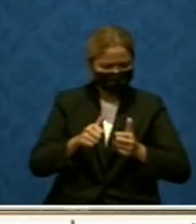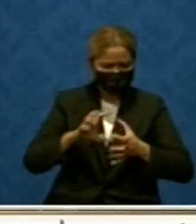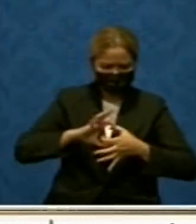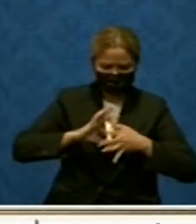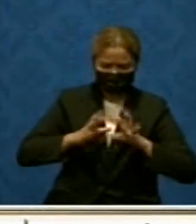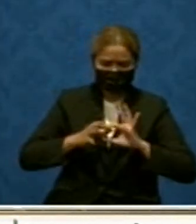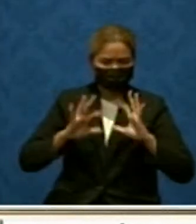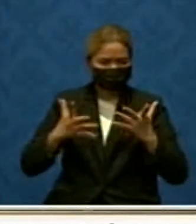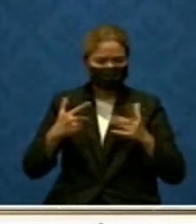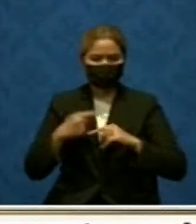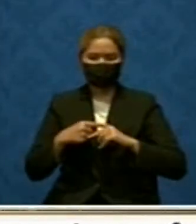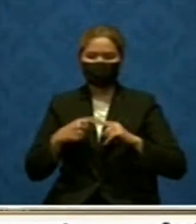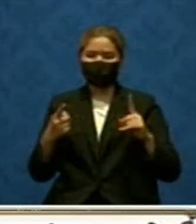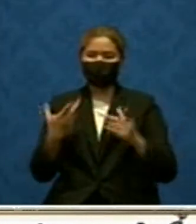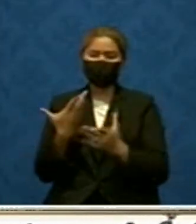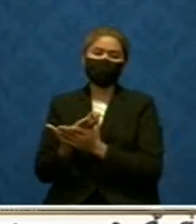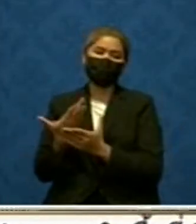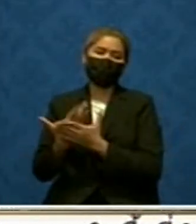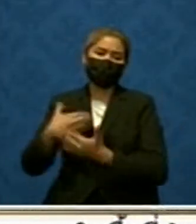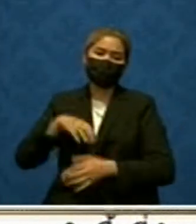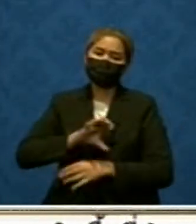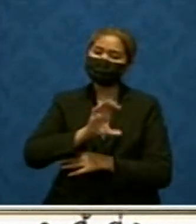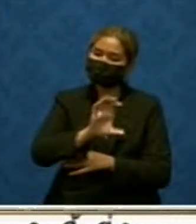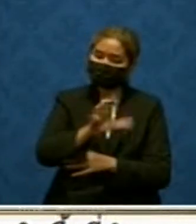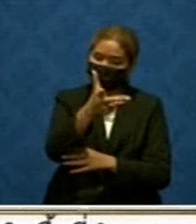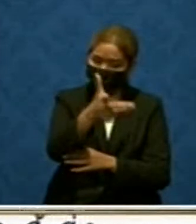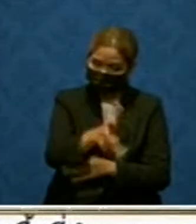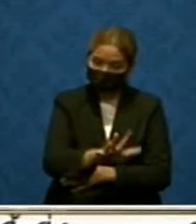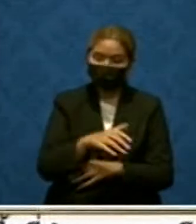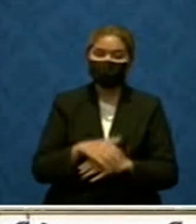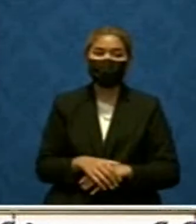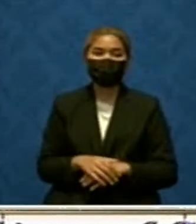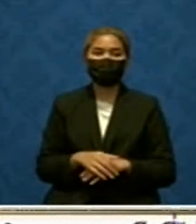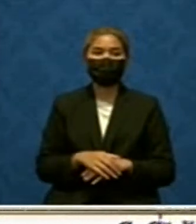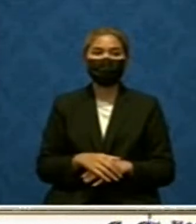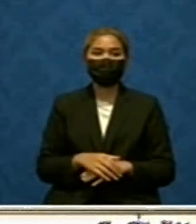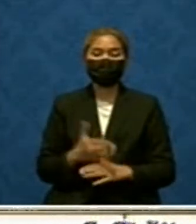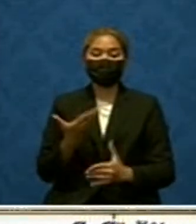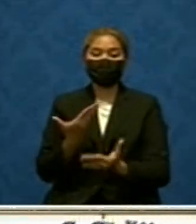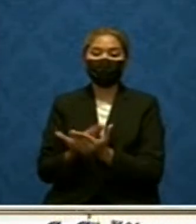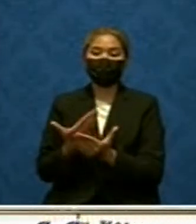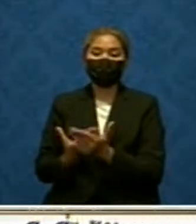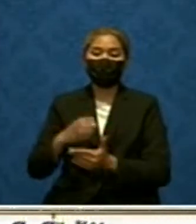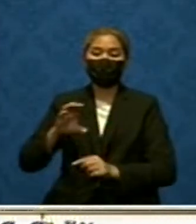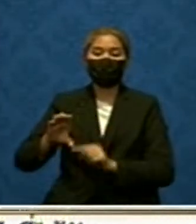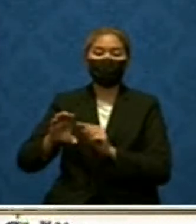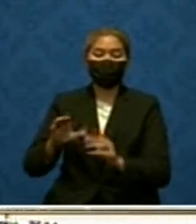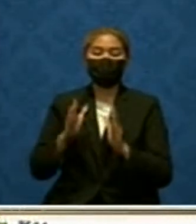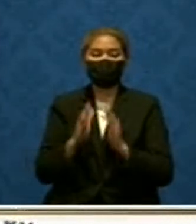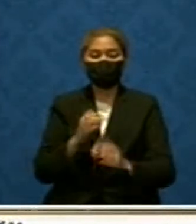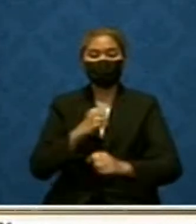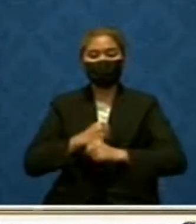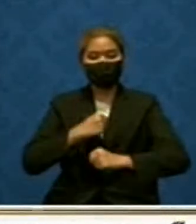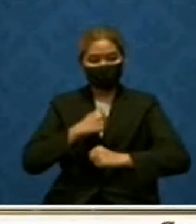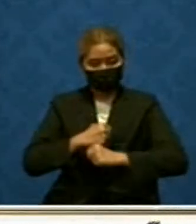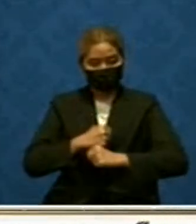พวกของรัฐบุตรีหรอเปล่า ผมไมรู้แล้วกองทุนนิติบุคคละไม่นิติบุคคล่ลำตรีครับ เป็นรานร